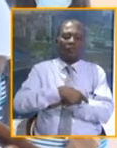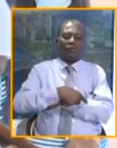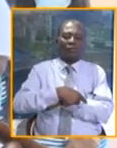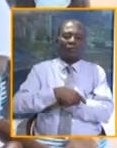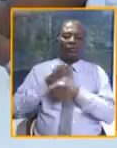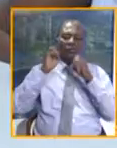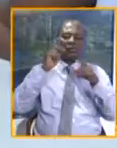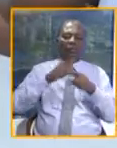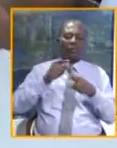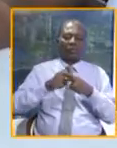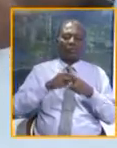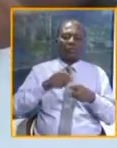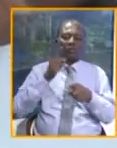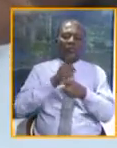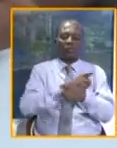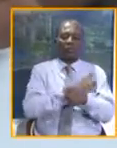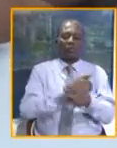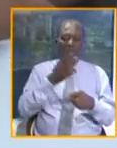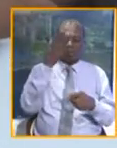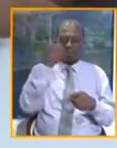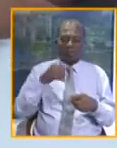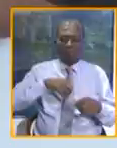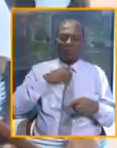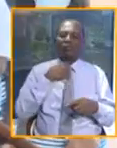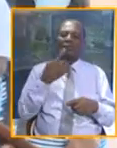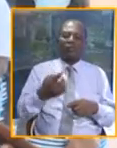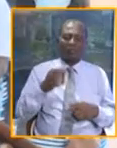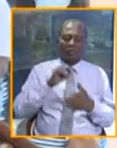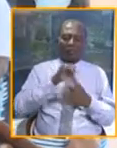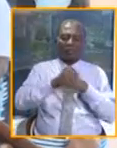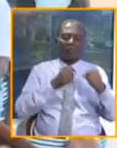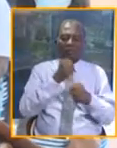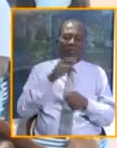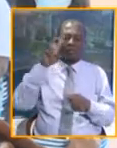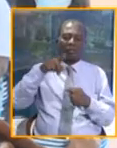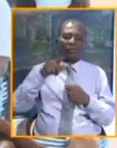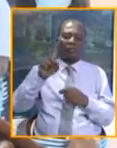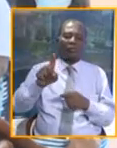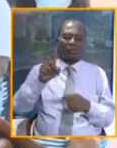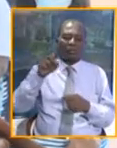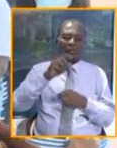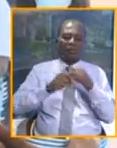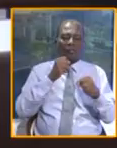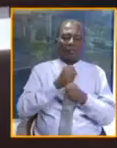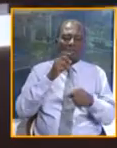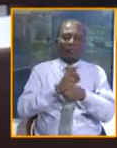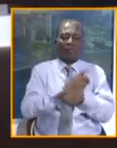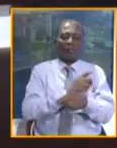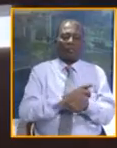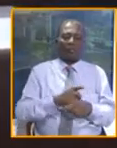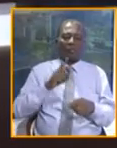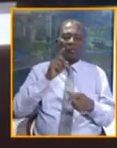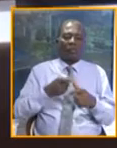mot à Bondo, c'est le développement et c'est pourquoi j'ai dédié cette année 2021, l'année du développement de la sous-préfecture du Bondo.